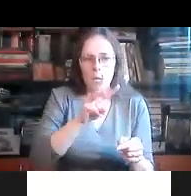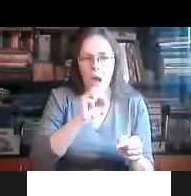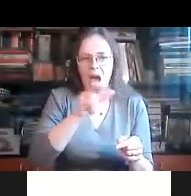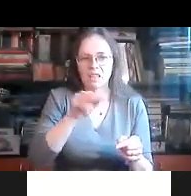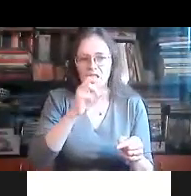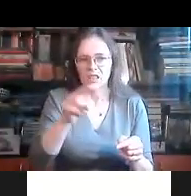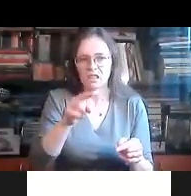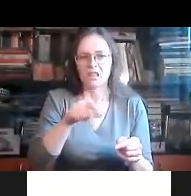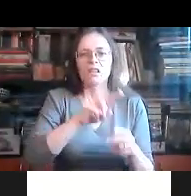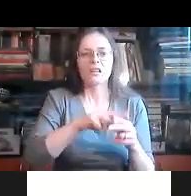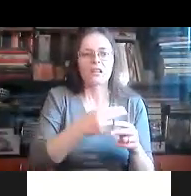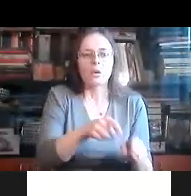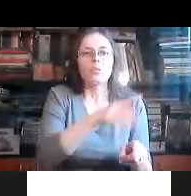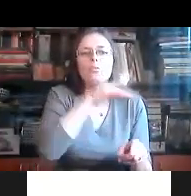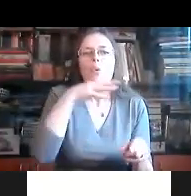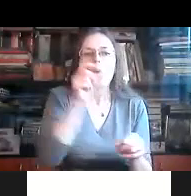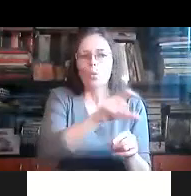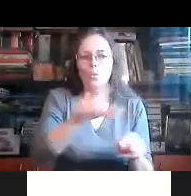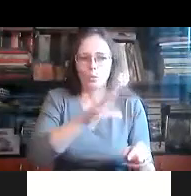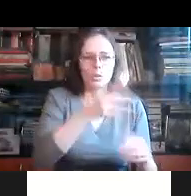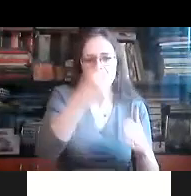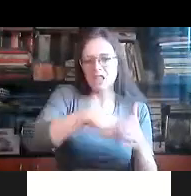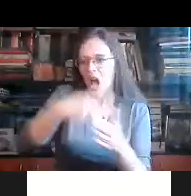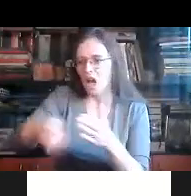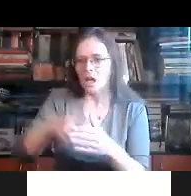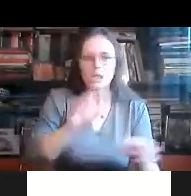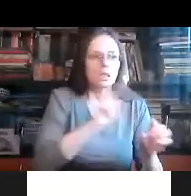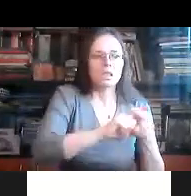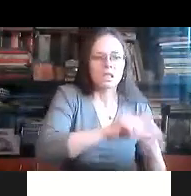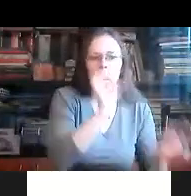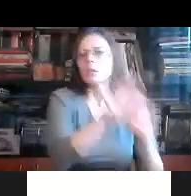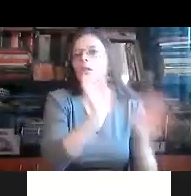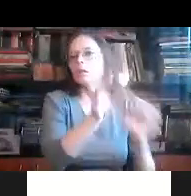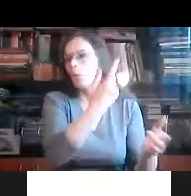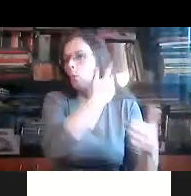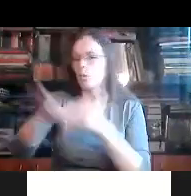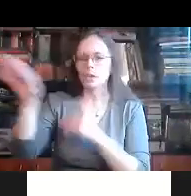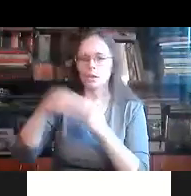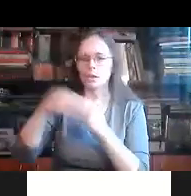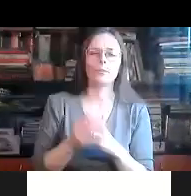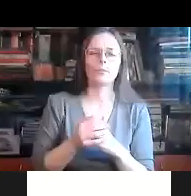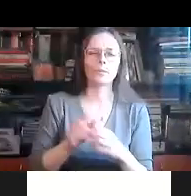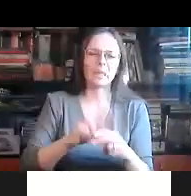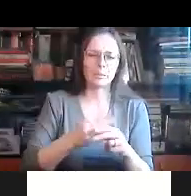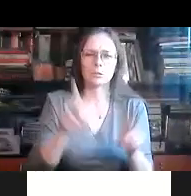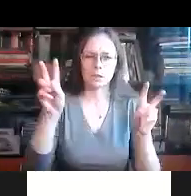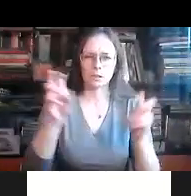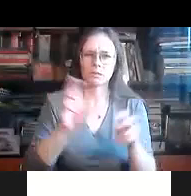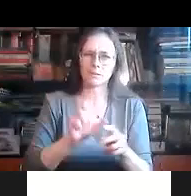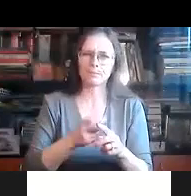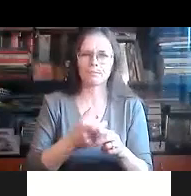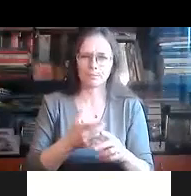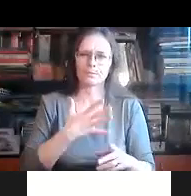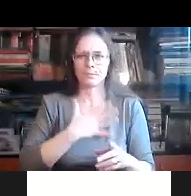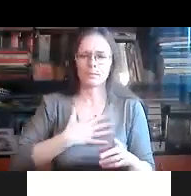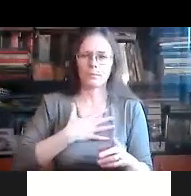все закрыто, как бы это вообще. Вот, поэтому я думаю, что очень тяжело, и, наверное, будет еще очень много тяжелых моментов, потому что я